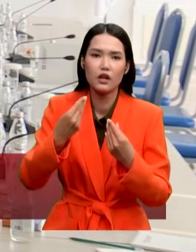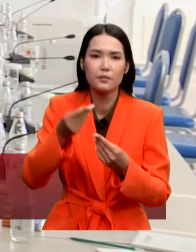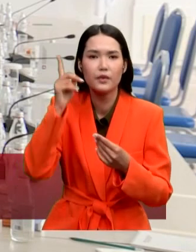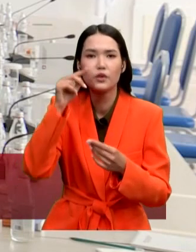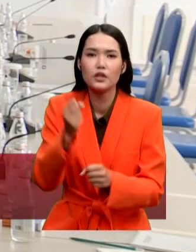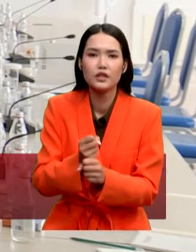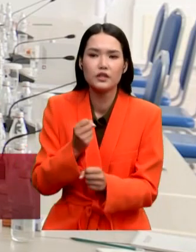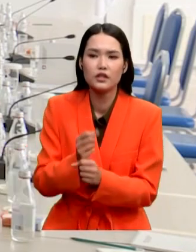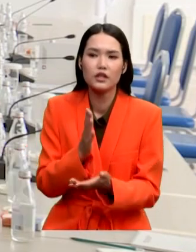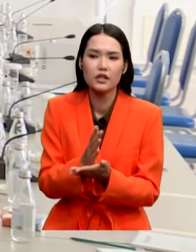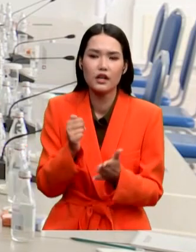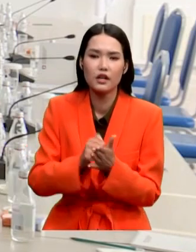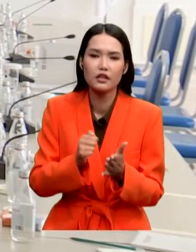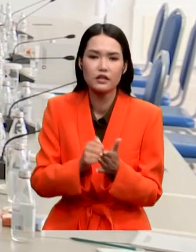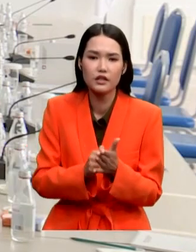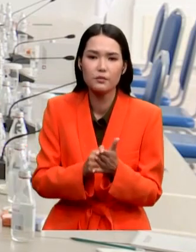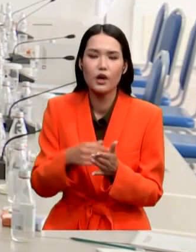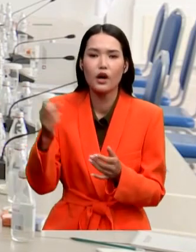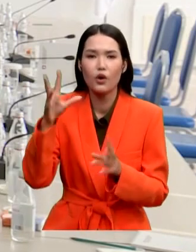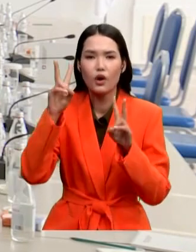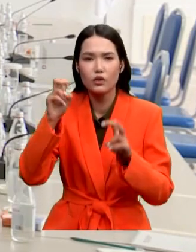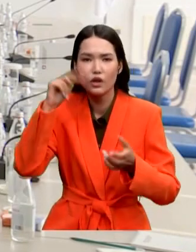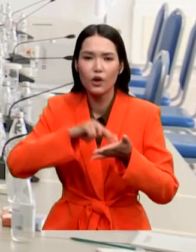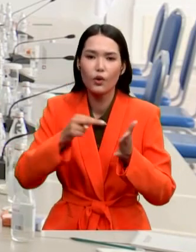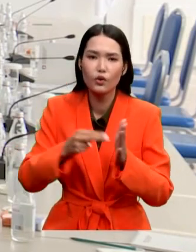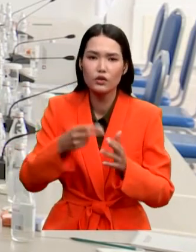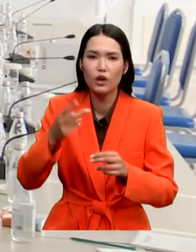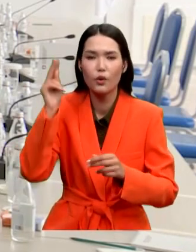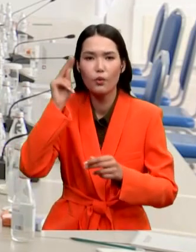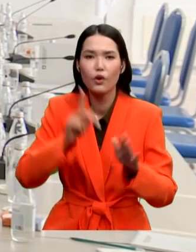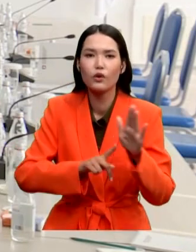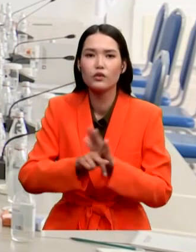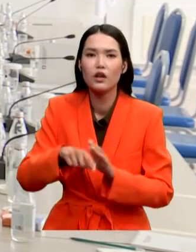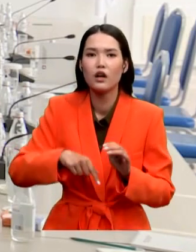білмейді деген сөз. Өйткені күнтізбелік тақырыптық жоспар оқу жылының басында бекітіледі.